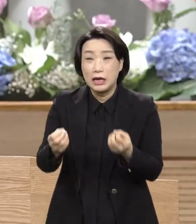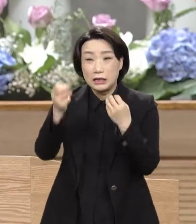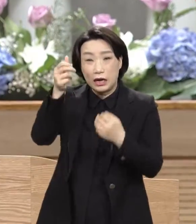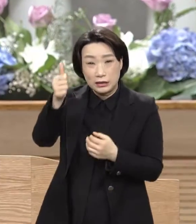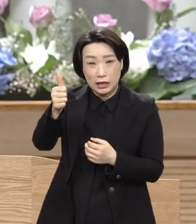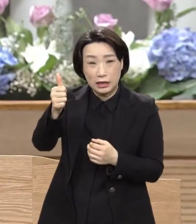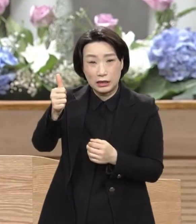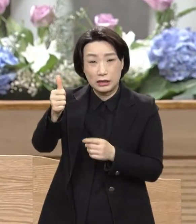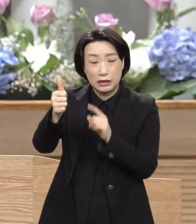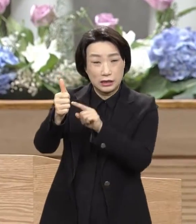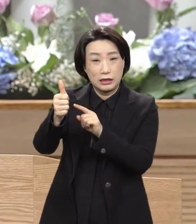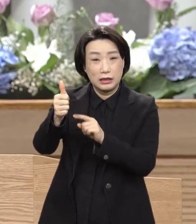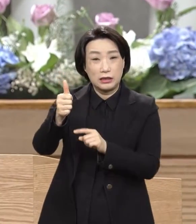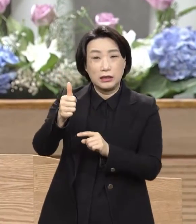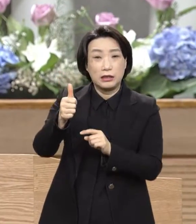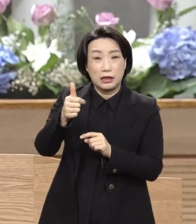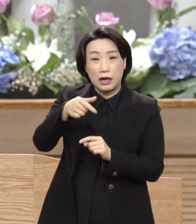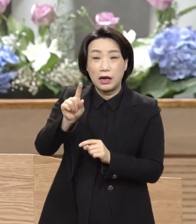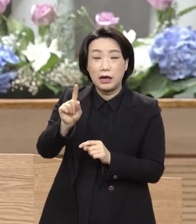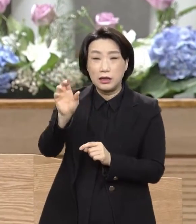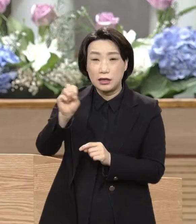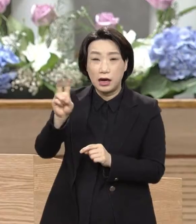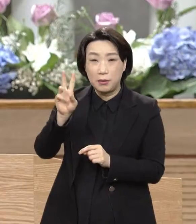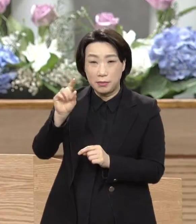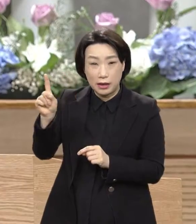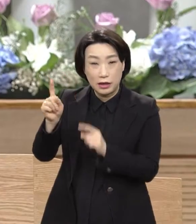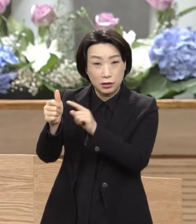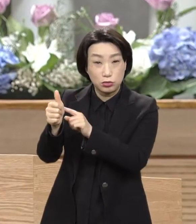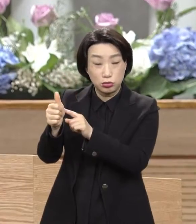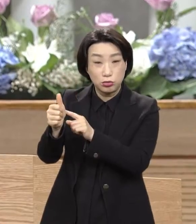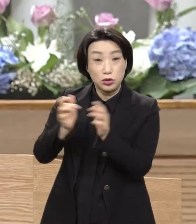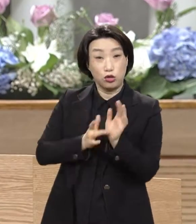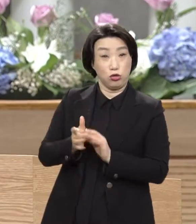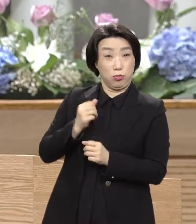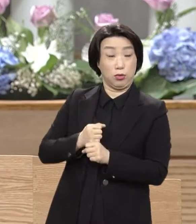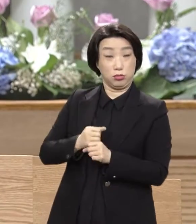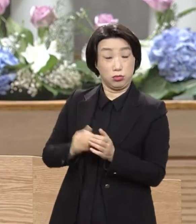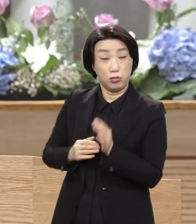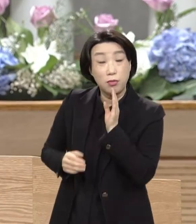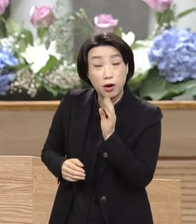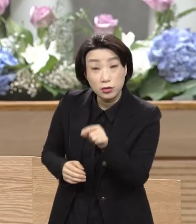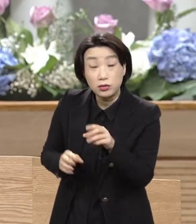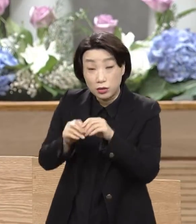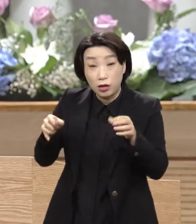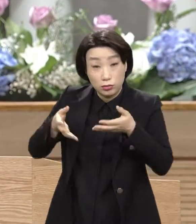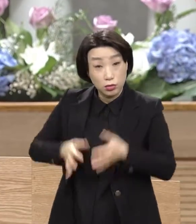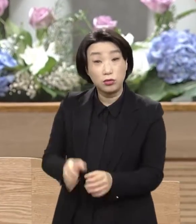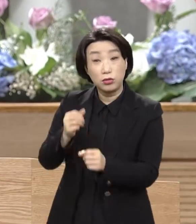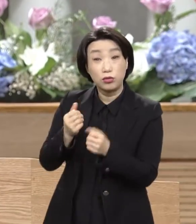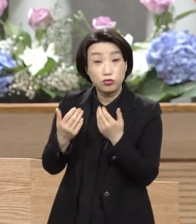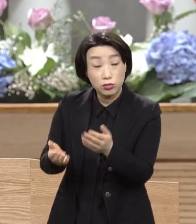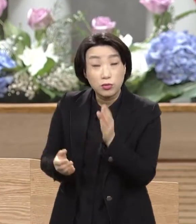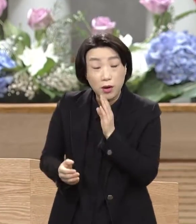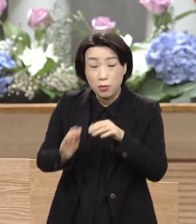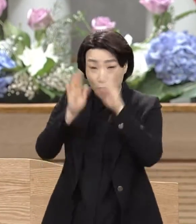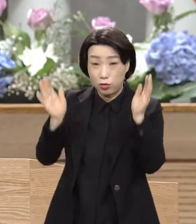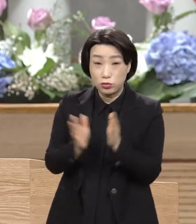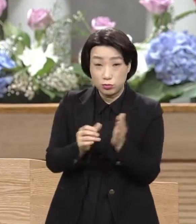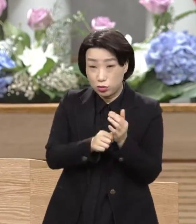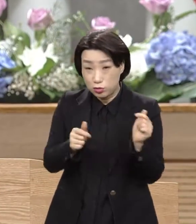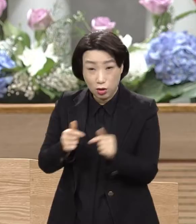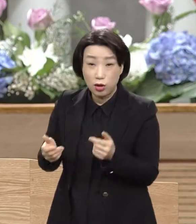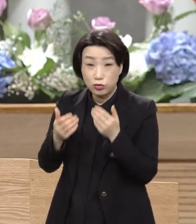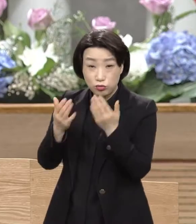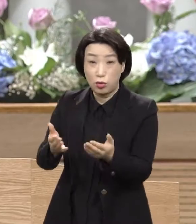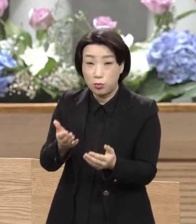대제사장 가야바를 예수가 만들었어 이 땅에 태어나게 했어 모든 만물을 좀